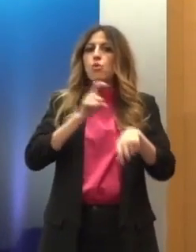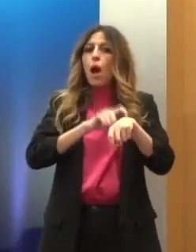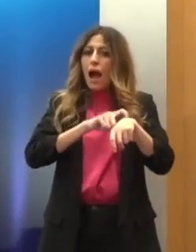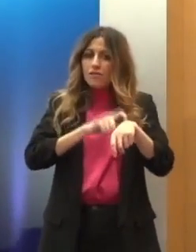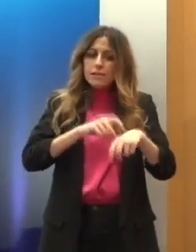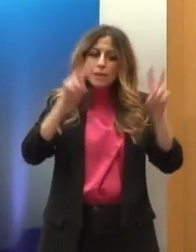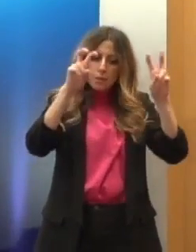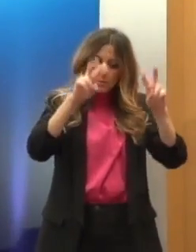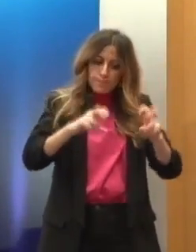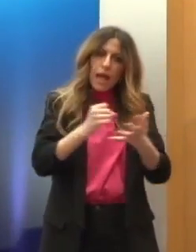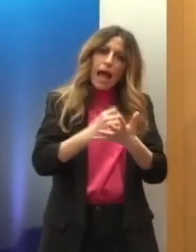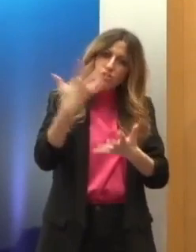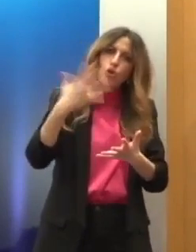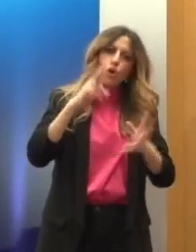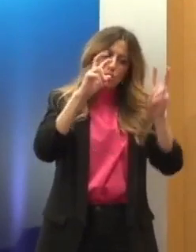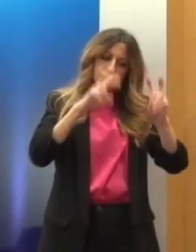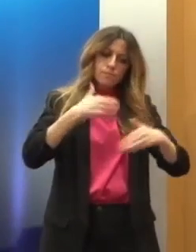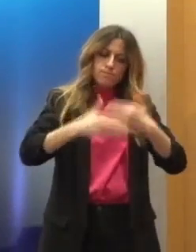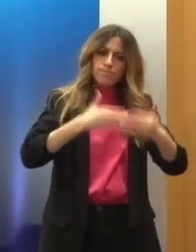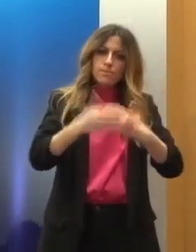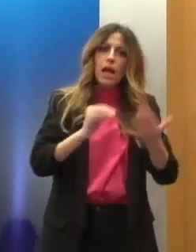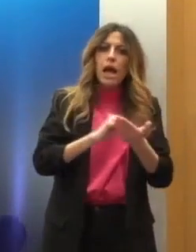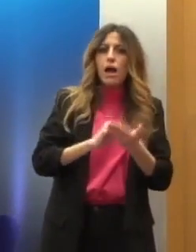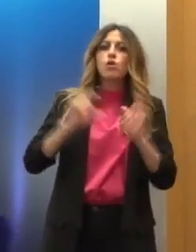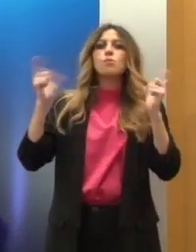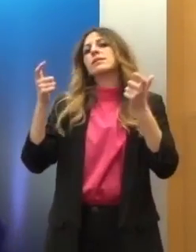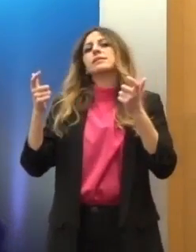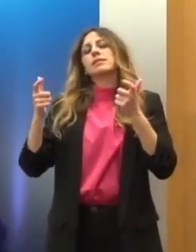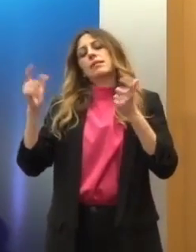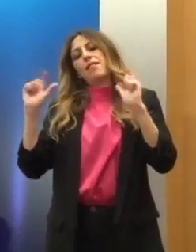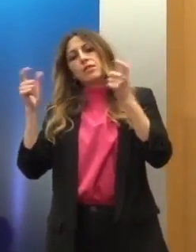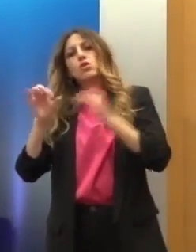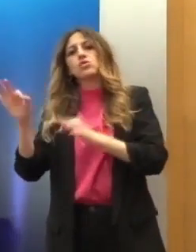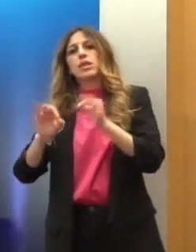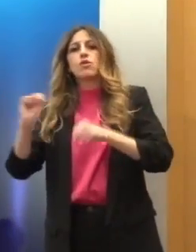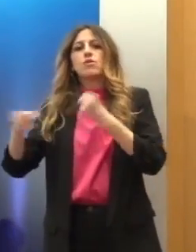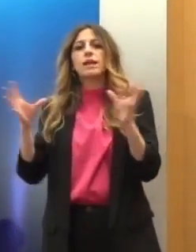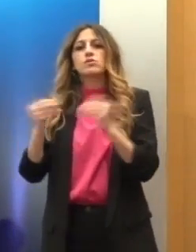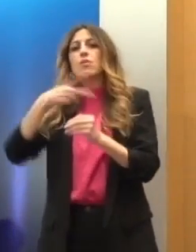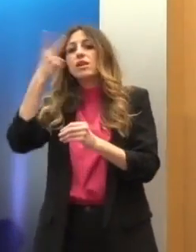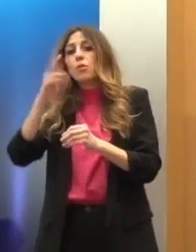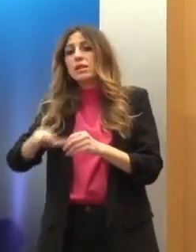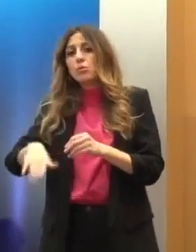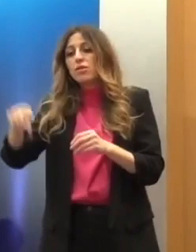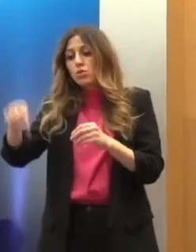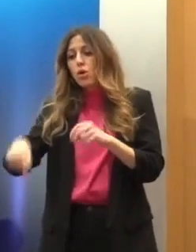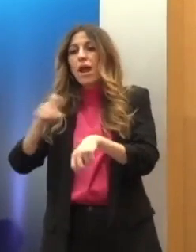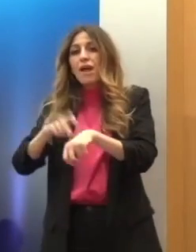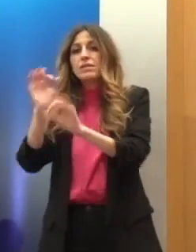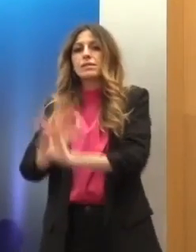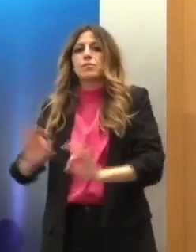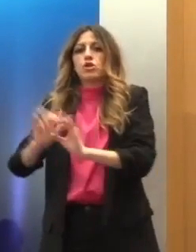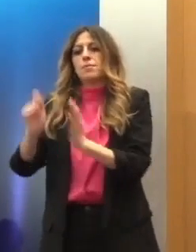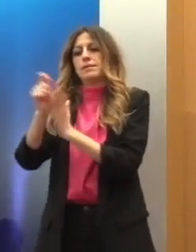η αξιολόγησή του, ενώ το Σχέδιο Δράσης για τα Δικαιώματα του Παιδιού βρίσκεται στη διαδικασία εκπόνησης. Ερωτήσεις